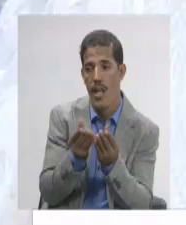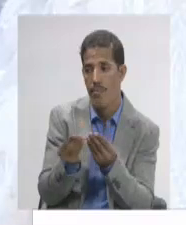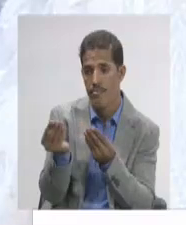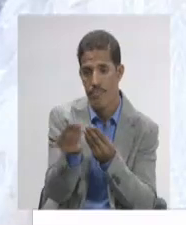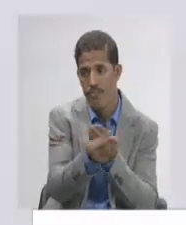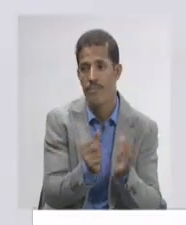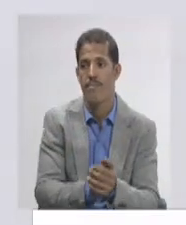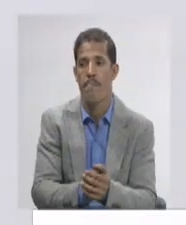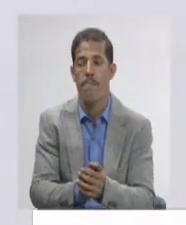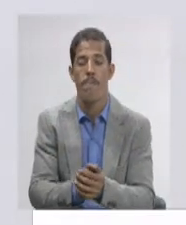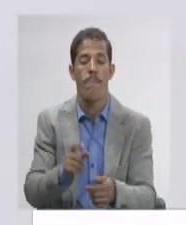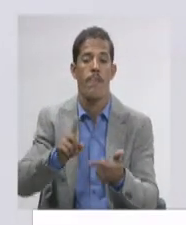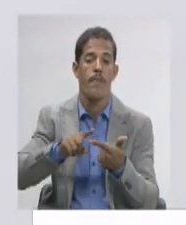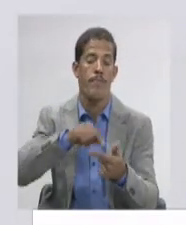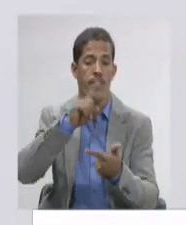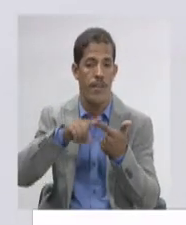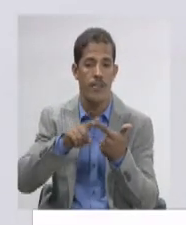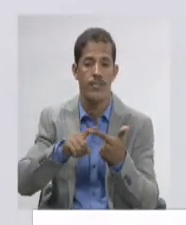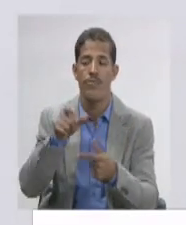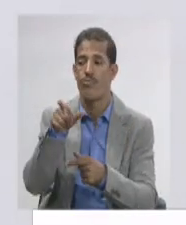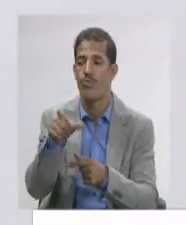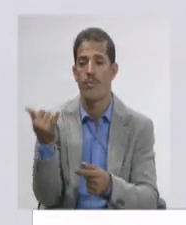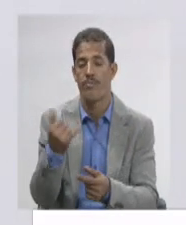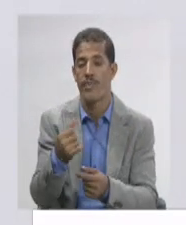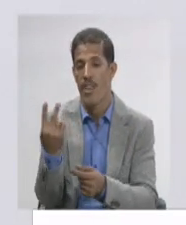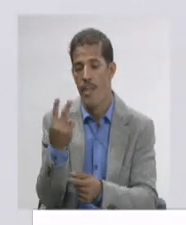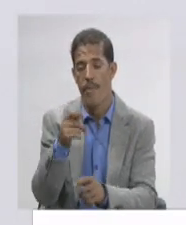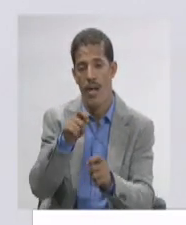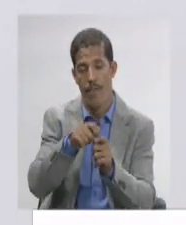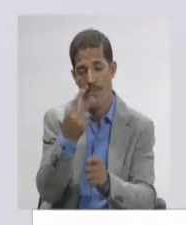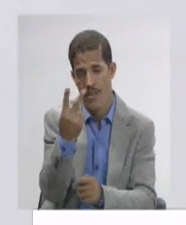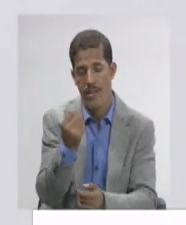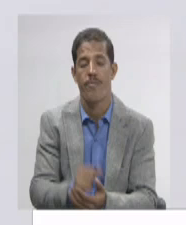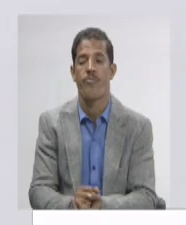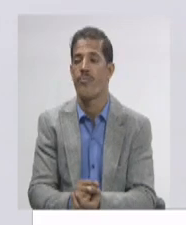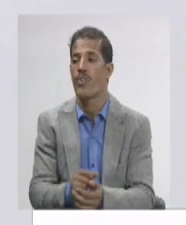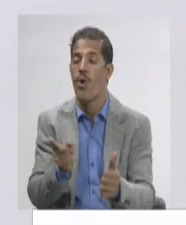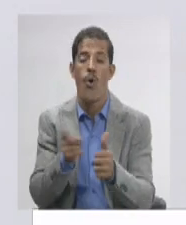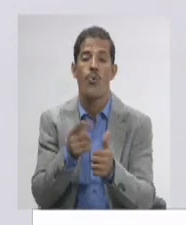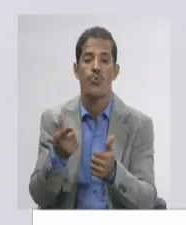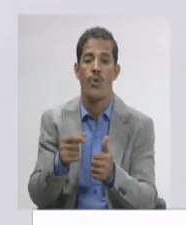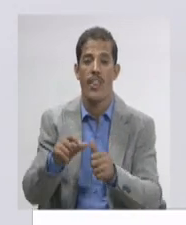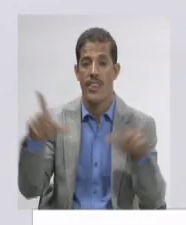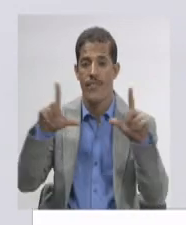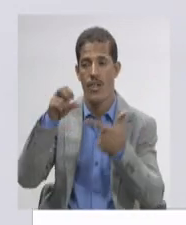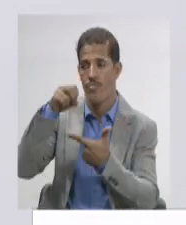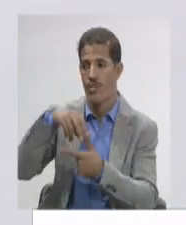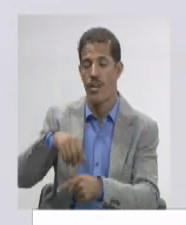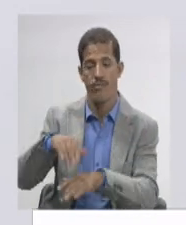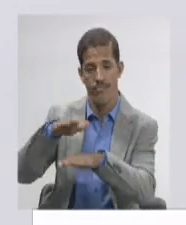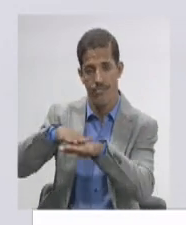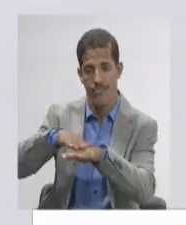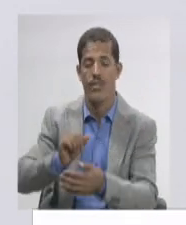هاني ساكون حريصا على تقديمهما الاول لقناه الموريتانيه